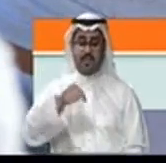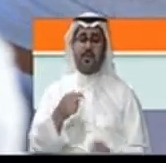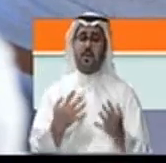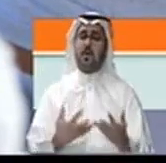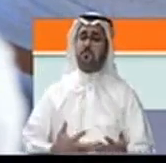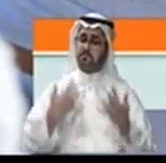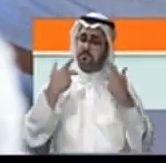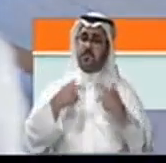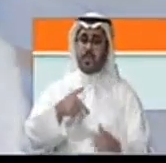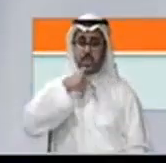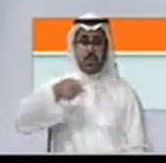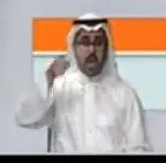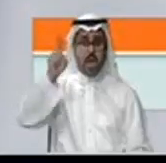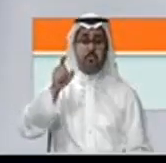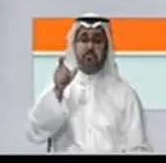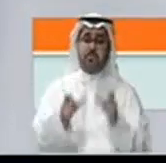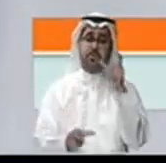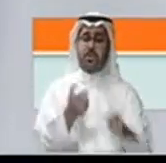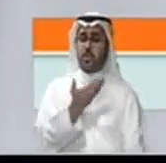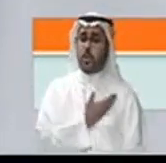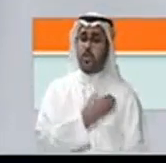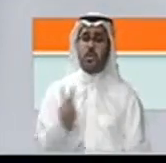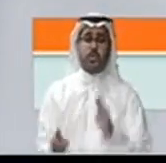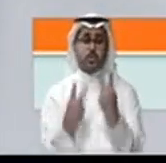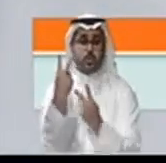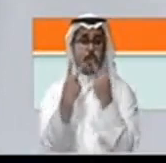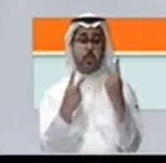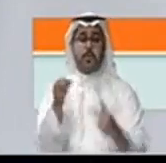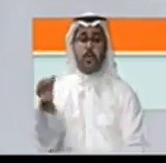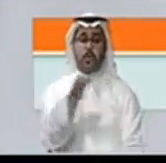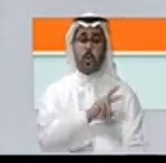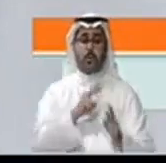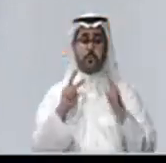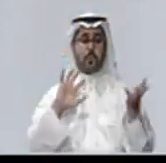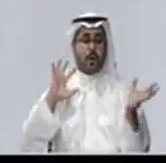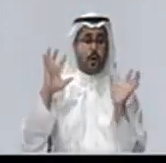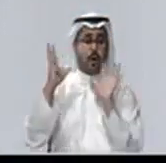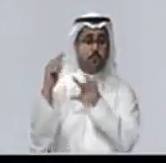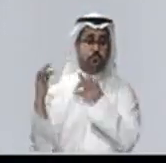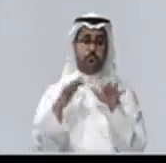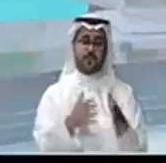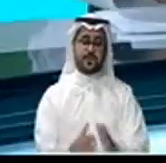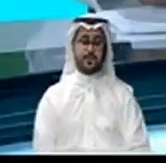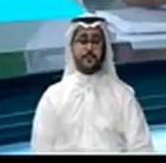عددهم على 6000 حاج وحاجة من 77 دولة من مختلف قارات العالم.